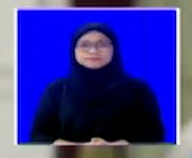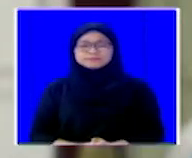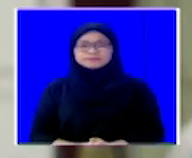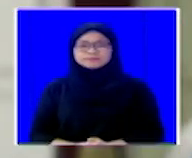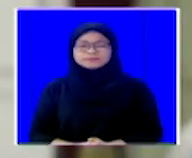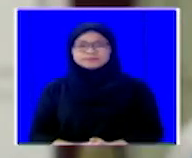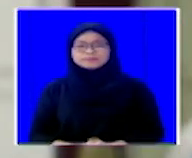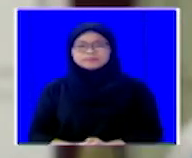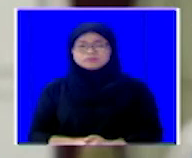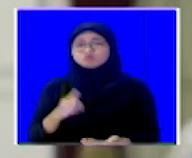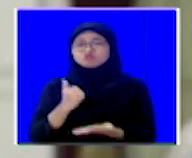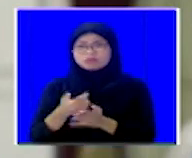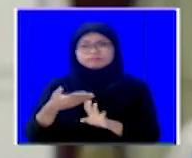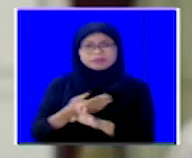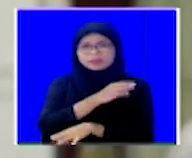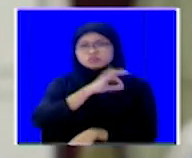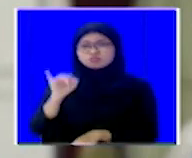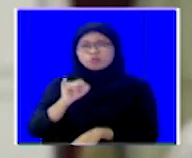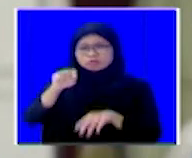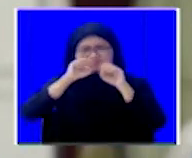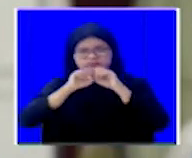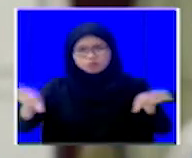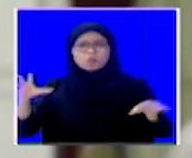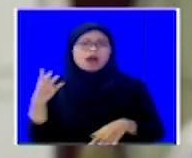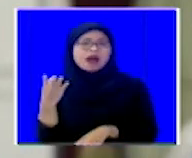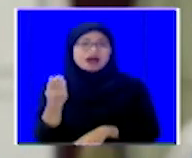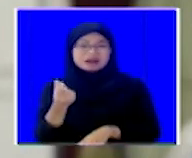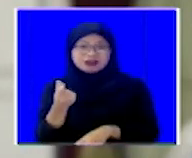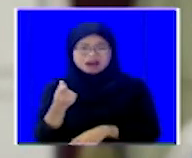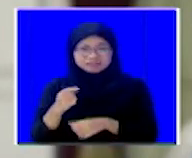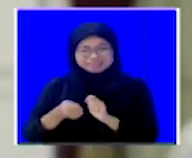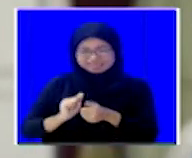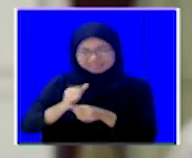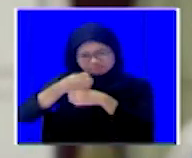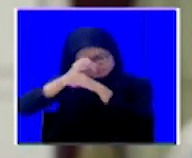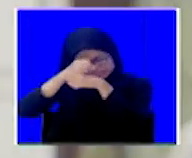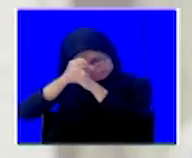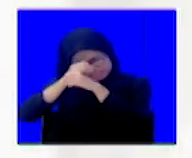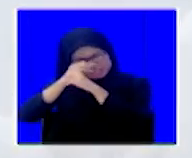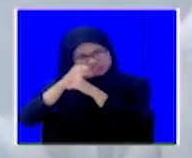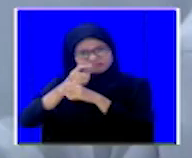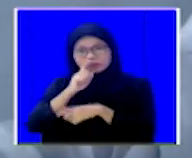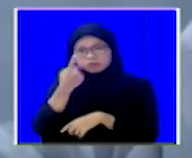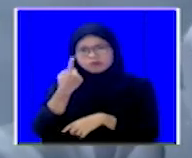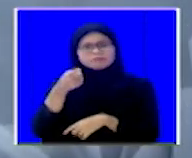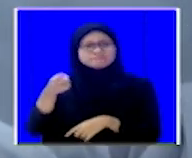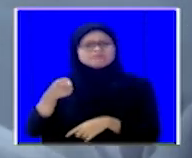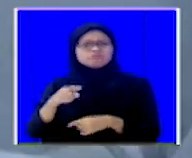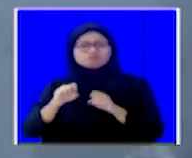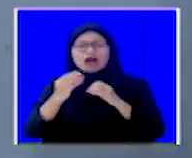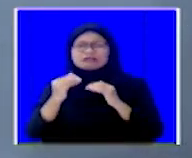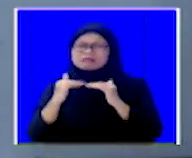Presiden Joko Widodo meminta agar harga maksimal tes PCR yang saat ini menjadi standar tertinggi tes COVID-19 turun ke